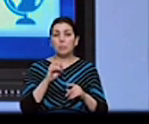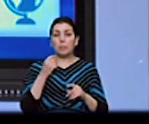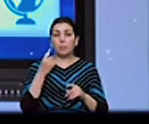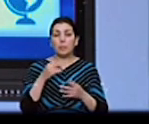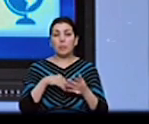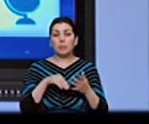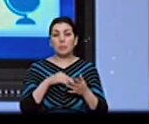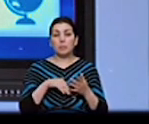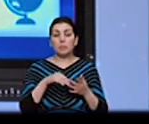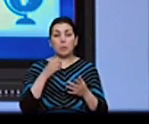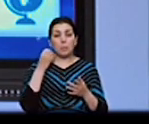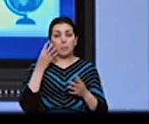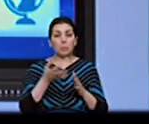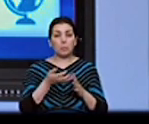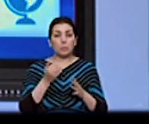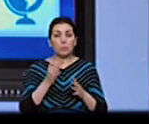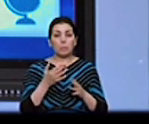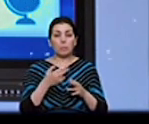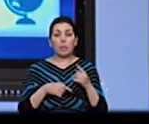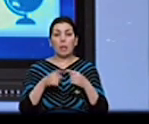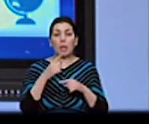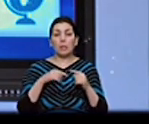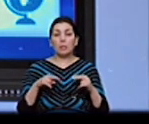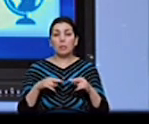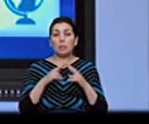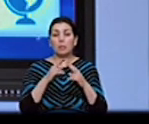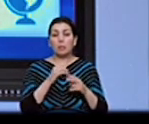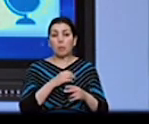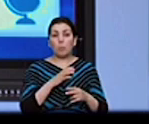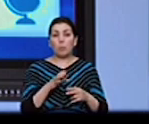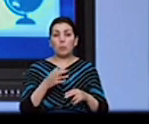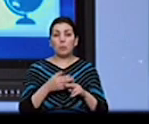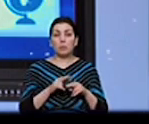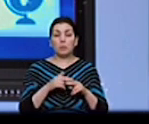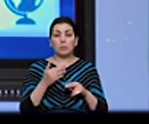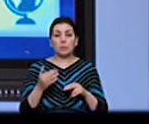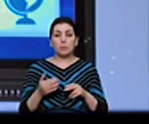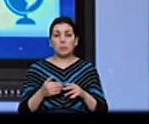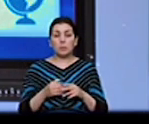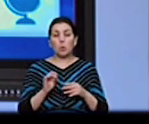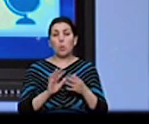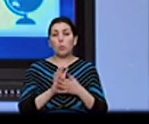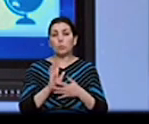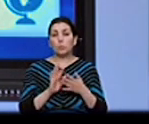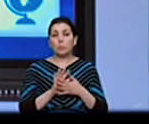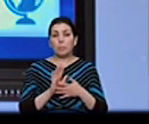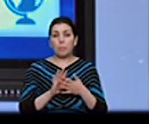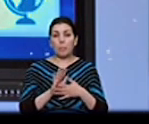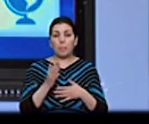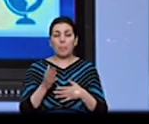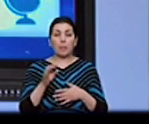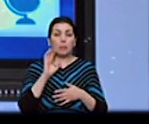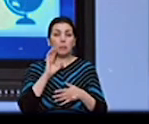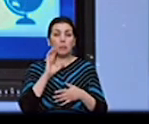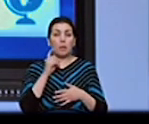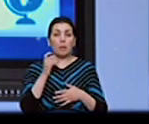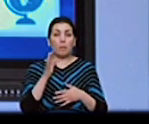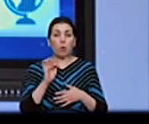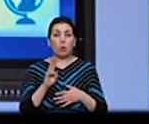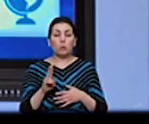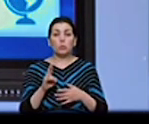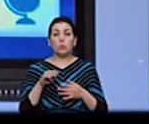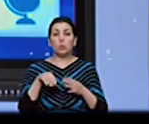bor takrorlab bilib olamiz. Qayta tiklanadigan tabiiy boyliklarga o'simliklar,